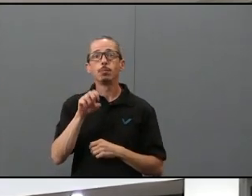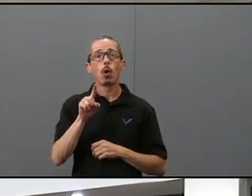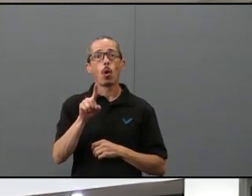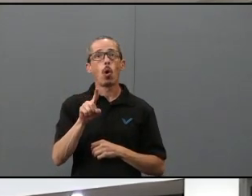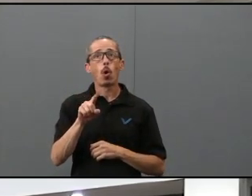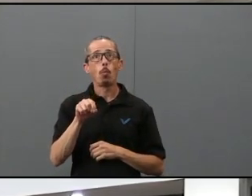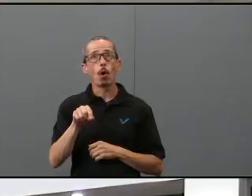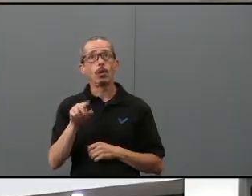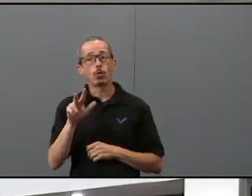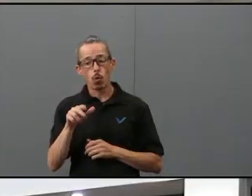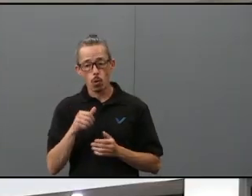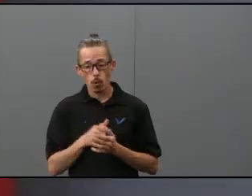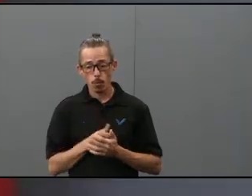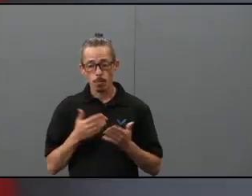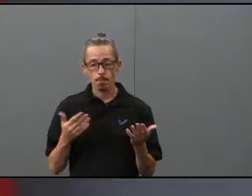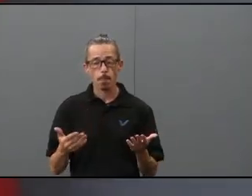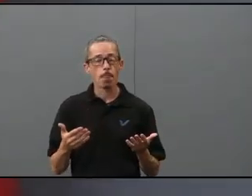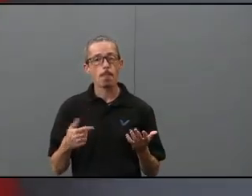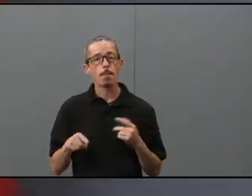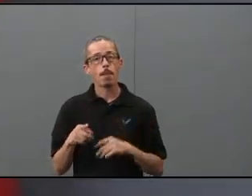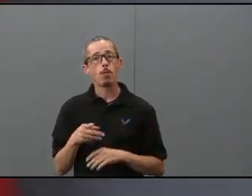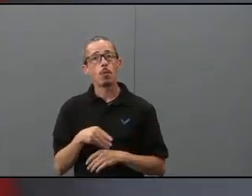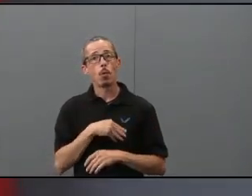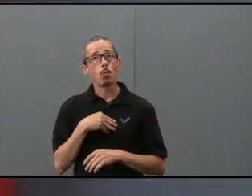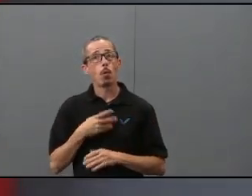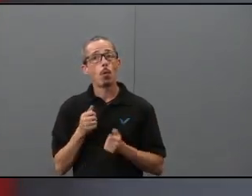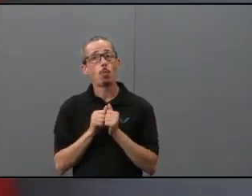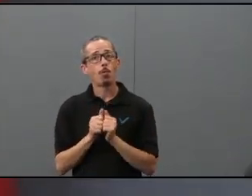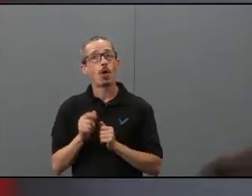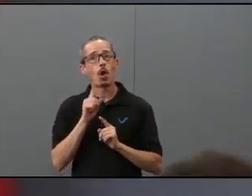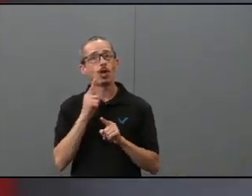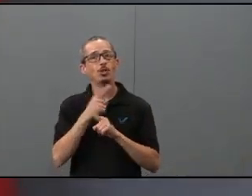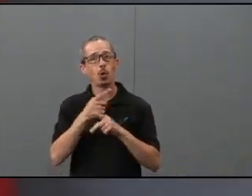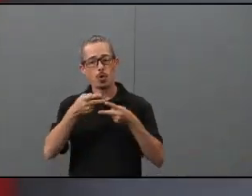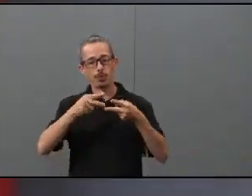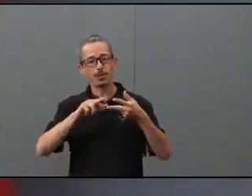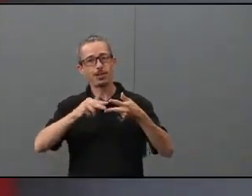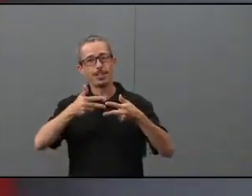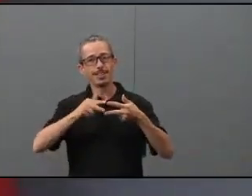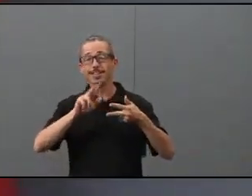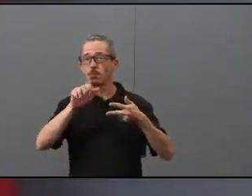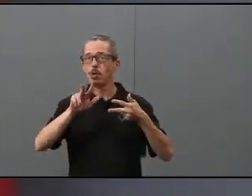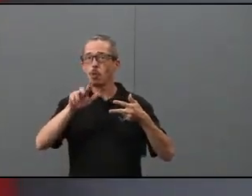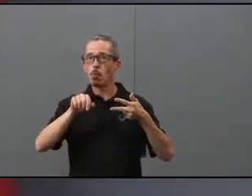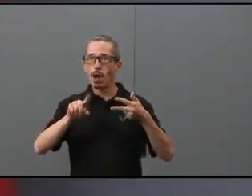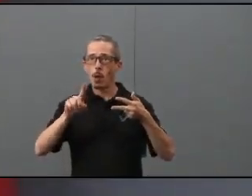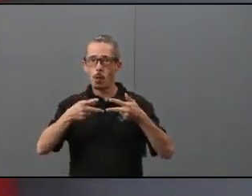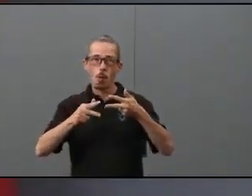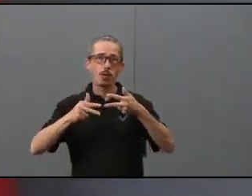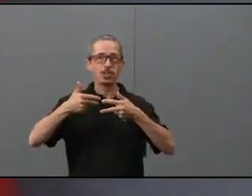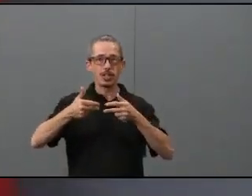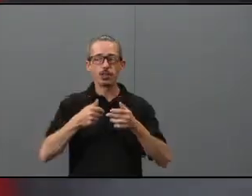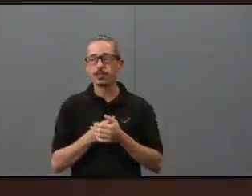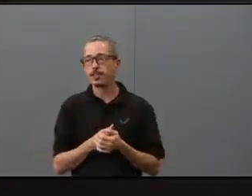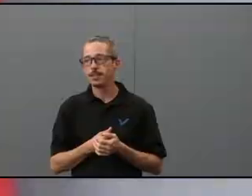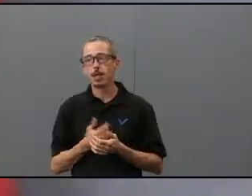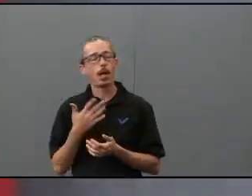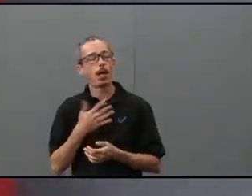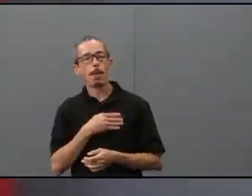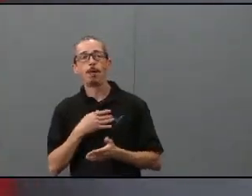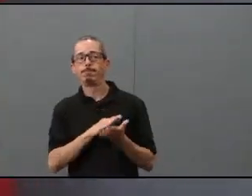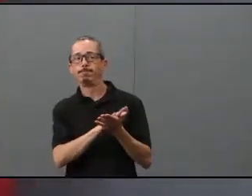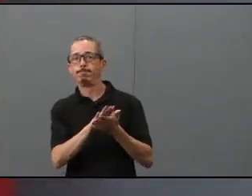6.1.3 euh enfit Monsieur le Maire on a modifié l'ordre du jour pour 6.3.1 m excuses mes excuses donc